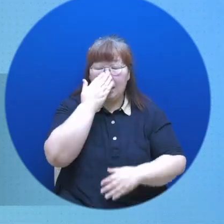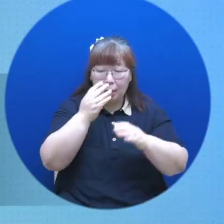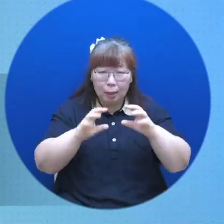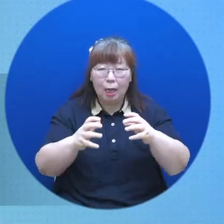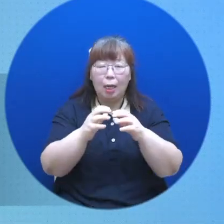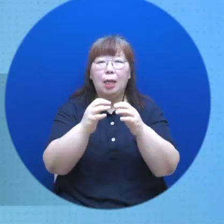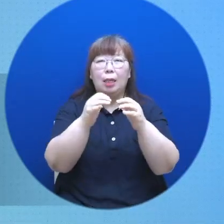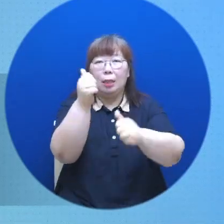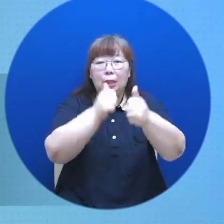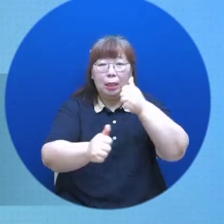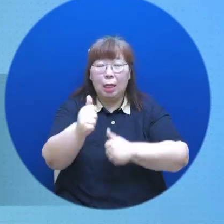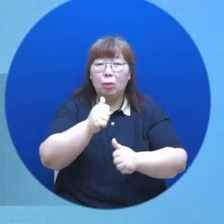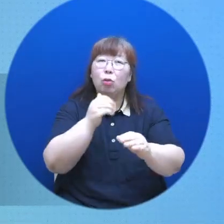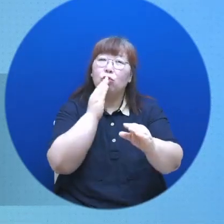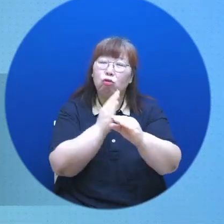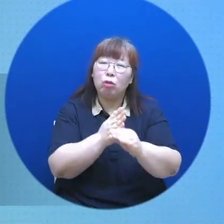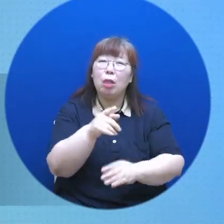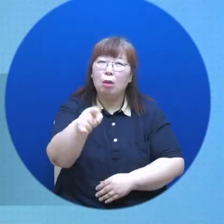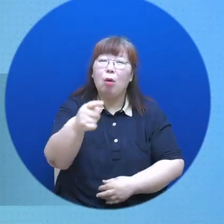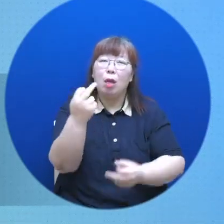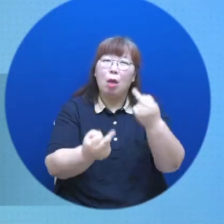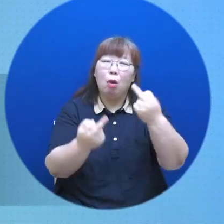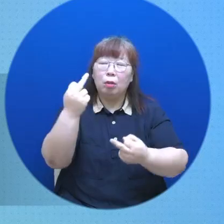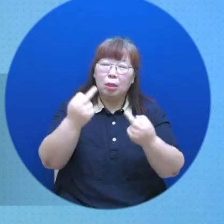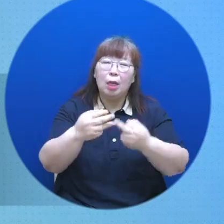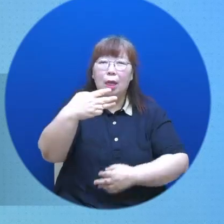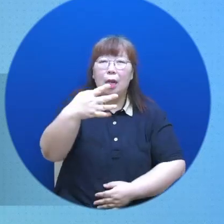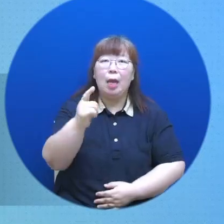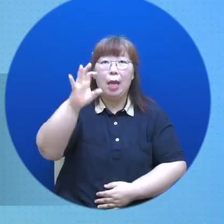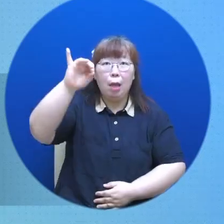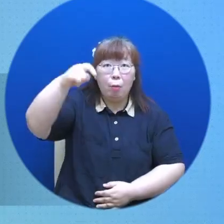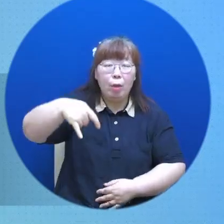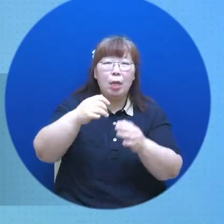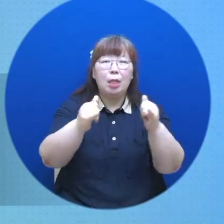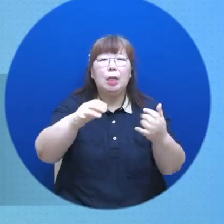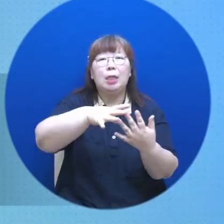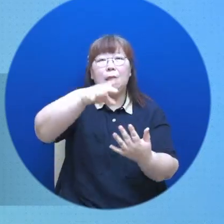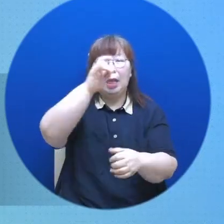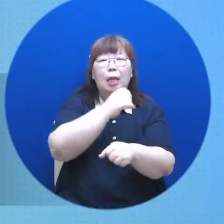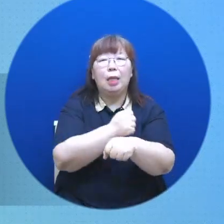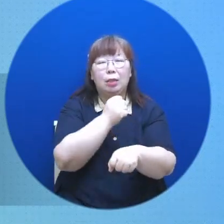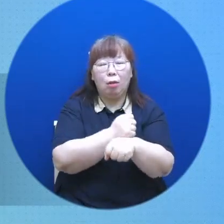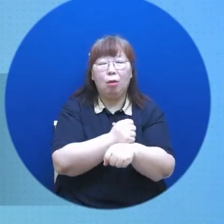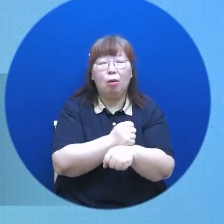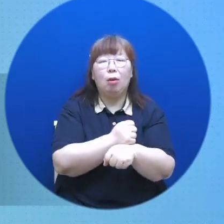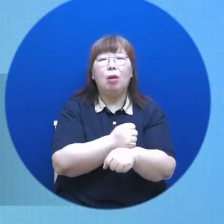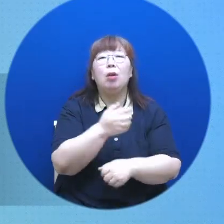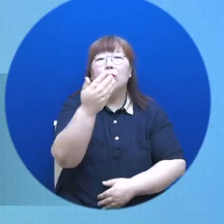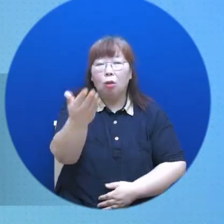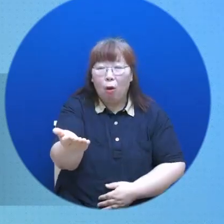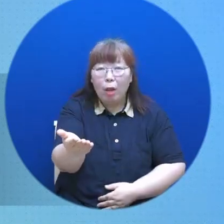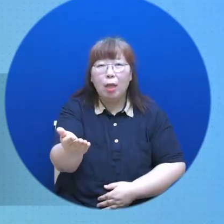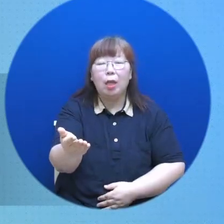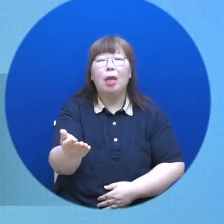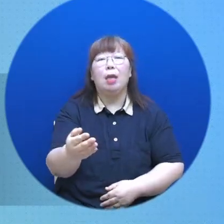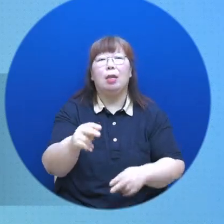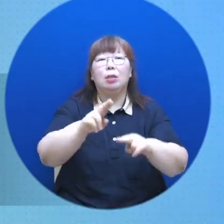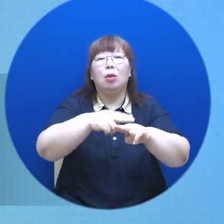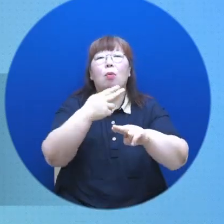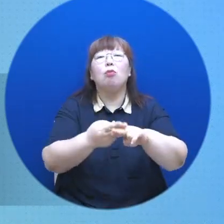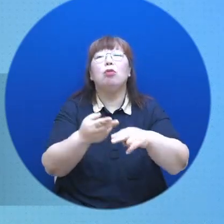이스라엘 자손 중에서 너희의 형제 레위인을 택하여 내게 돌리고 너희에게 선물로